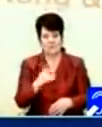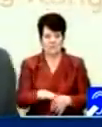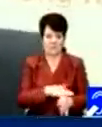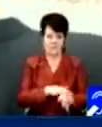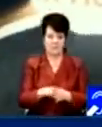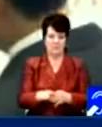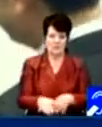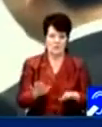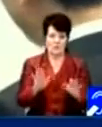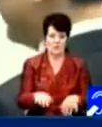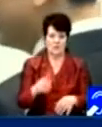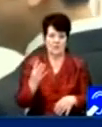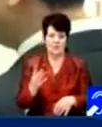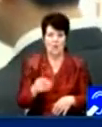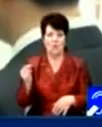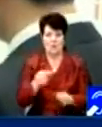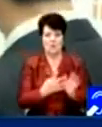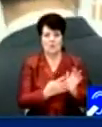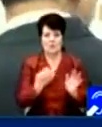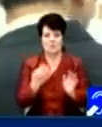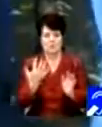este un loc 4 în sezonul